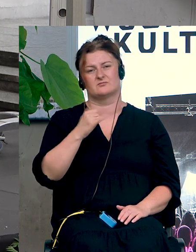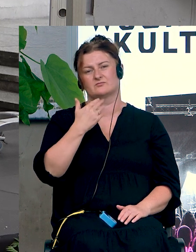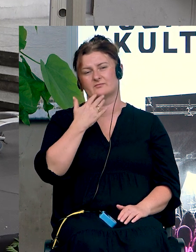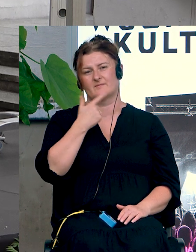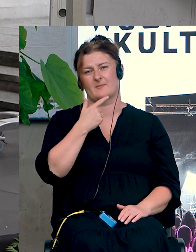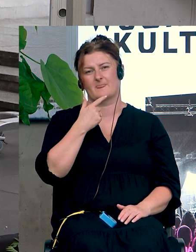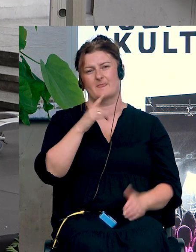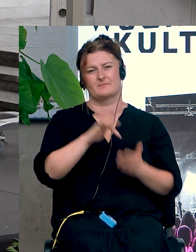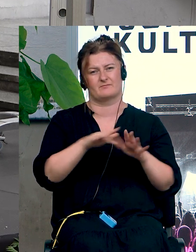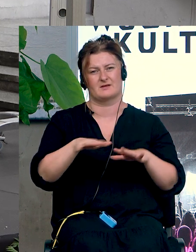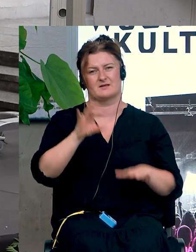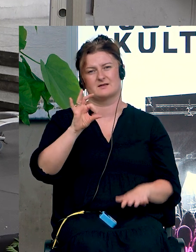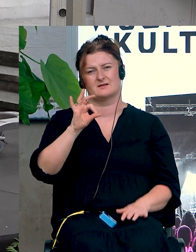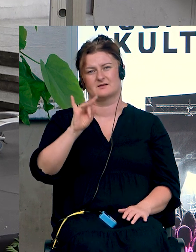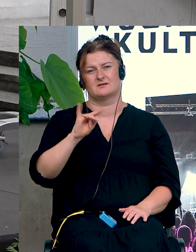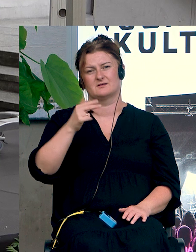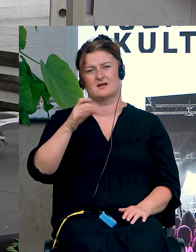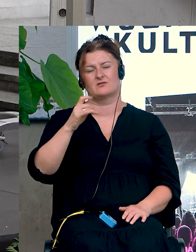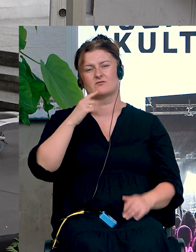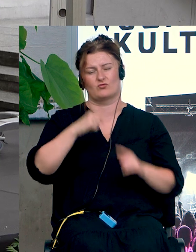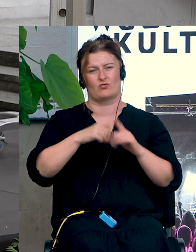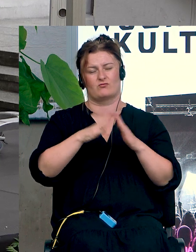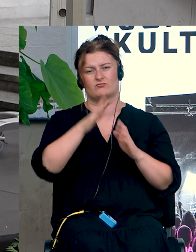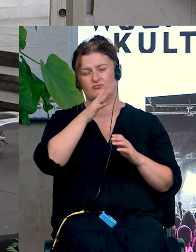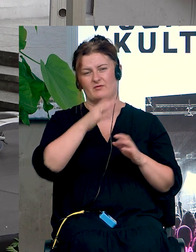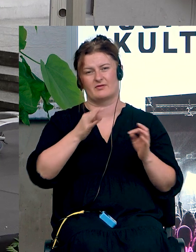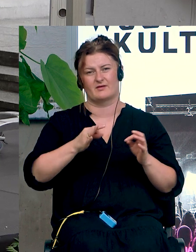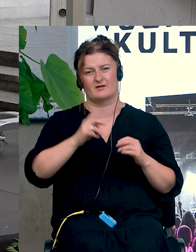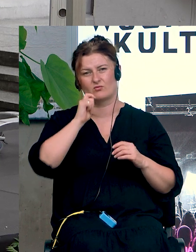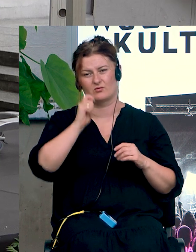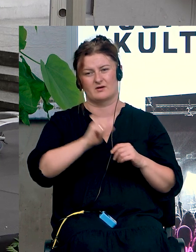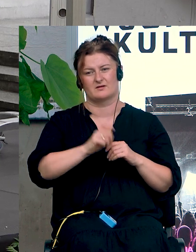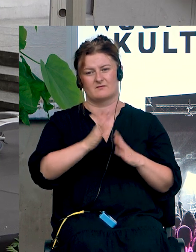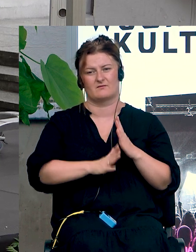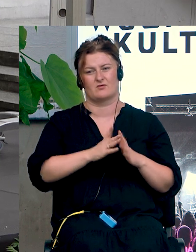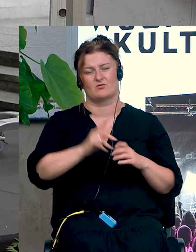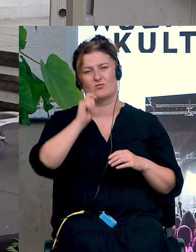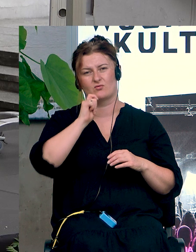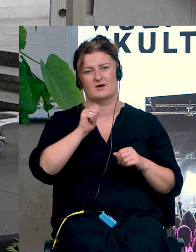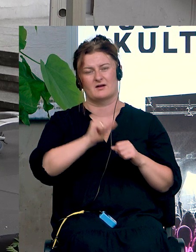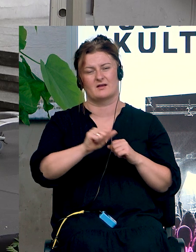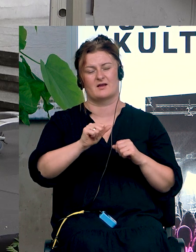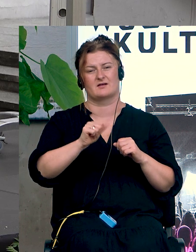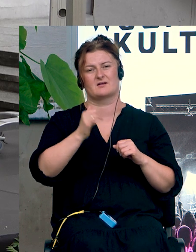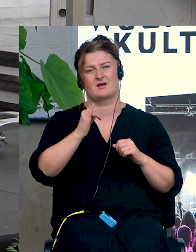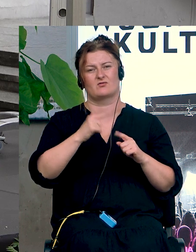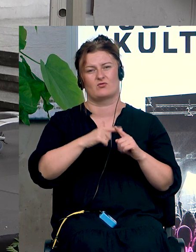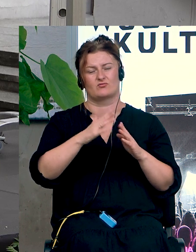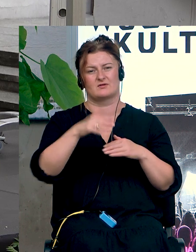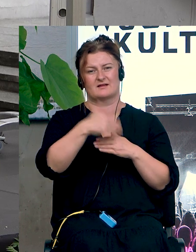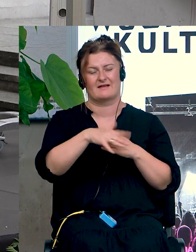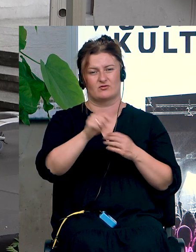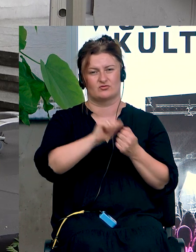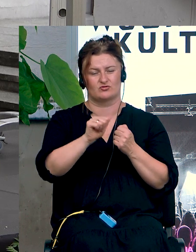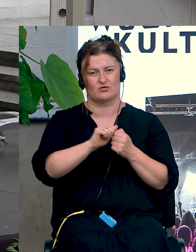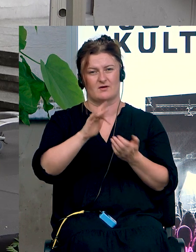że to było 7 lat temu, że... W tej chwili w Ukrainie jest wojna. Ta Ukraina jest jak ta synagoga, z zewnątrz